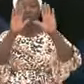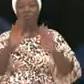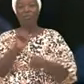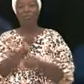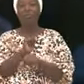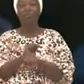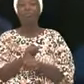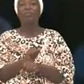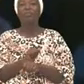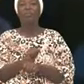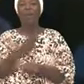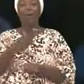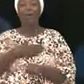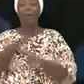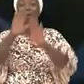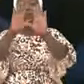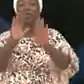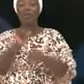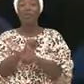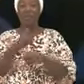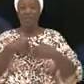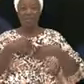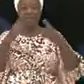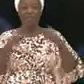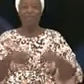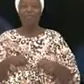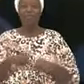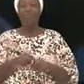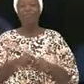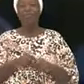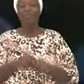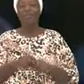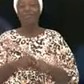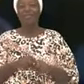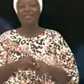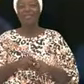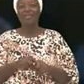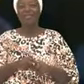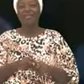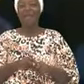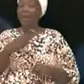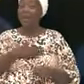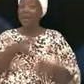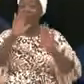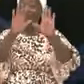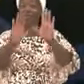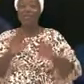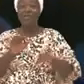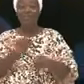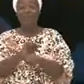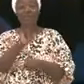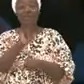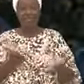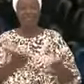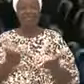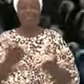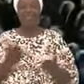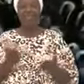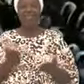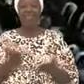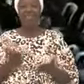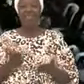rappela au miracle est venu au miracle et là